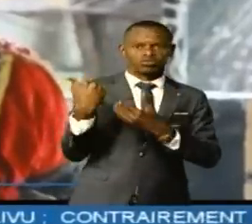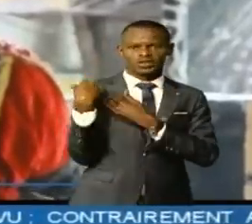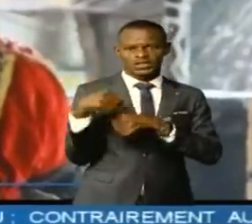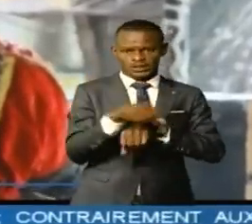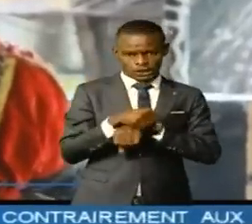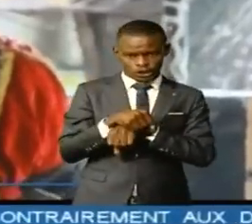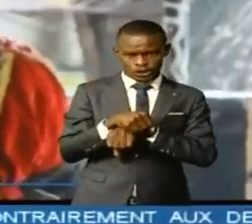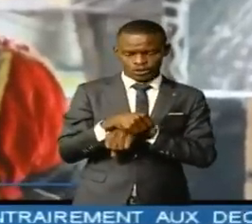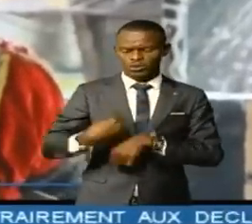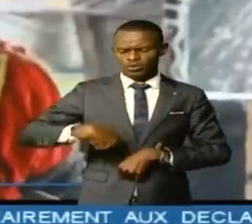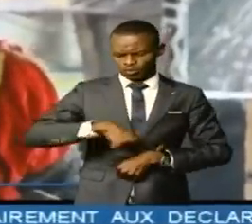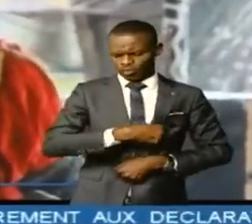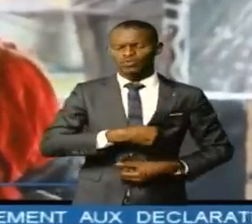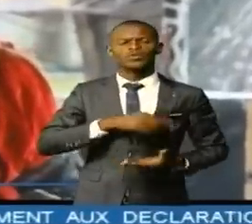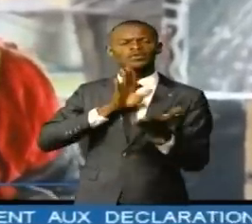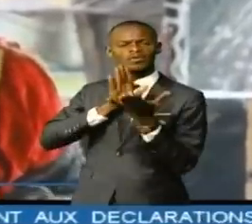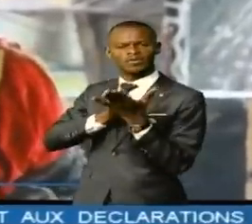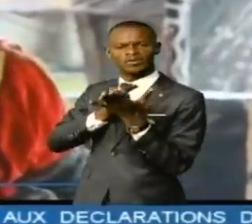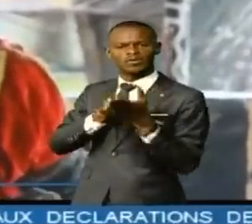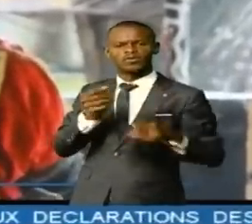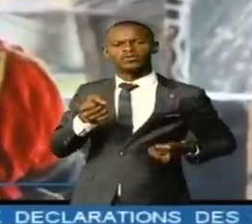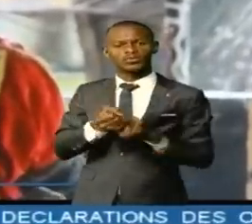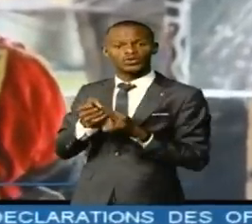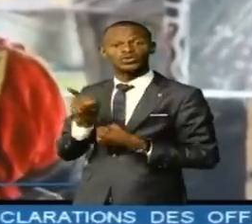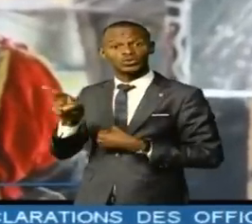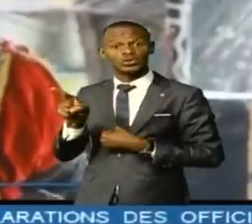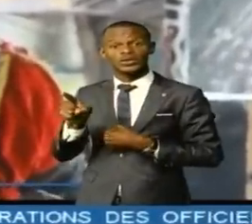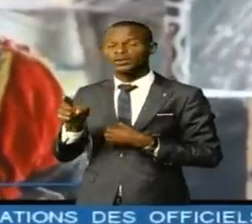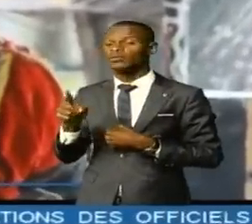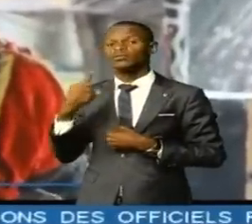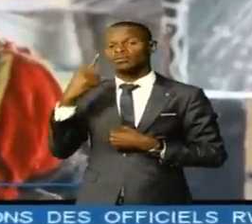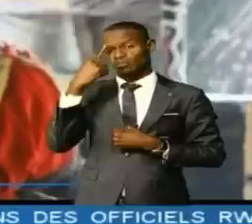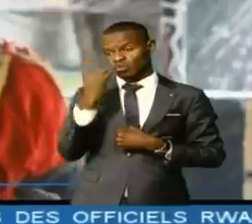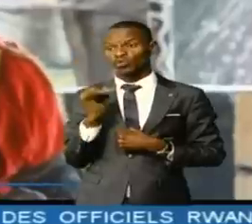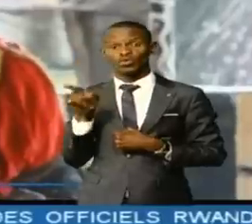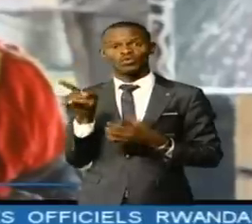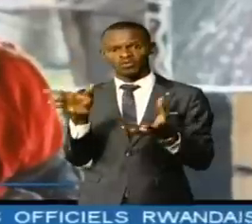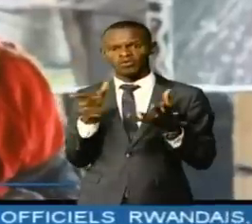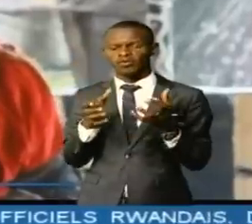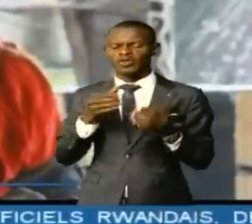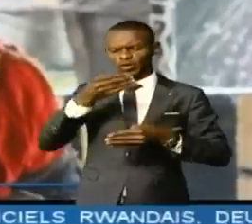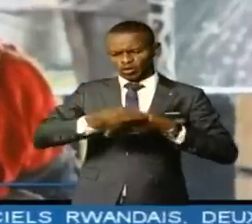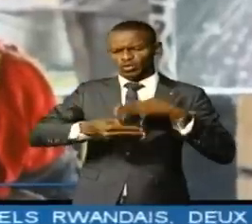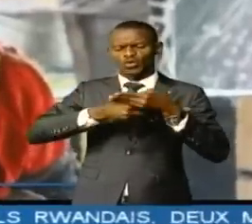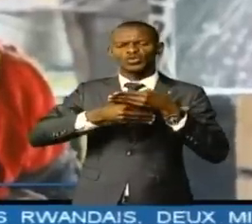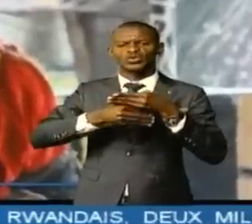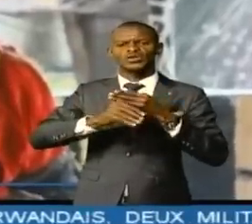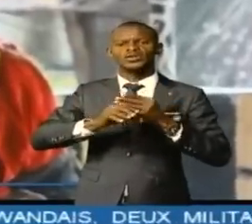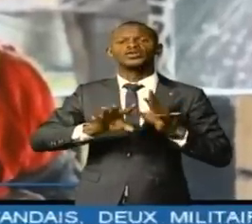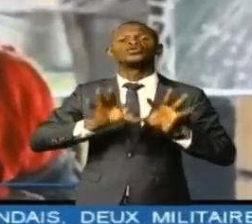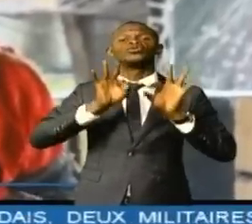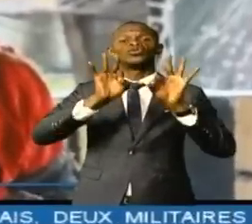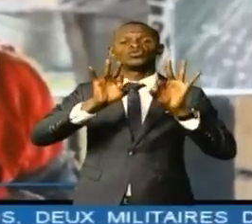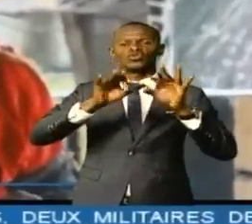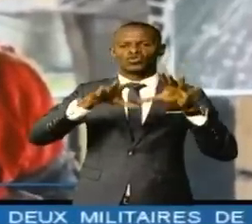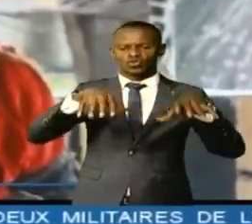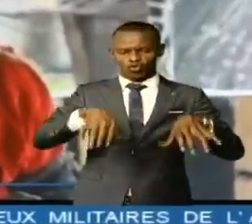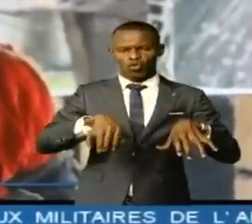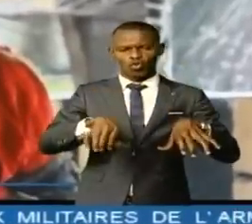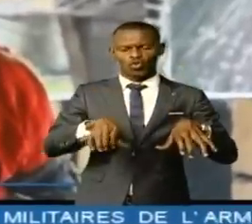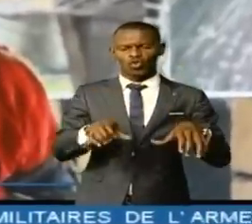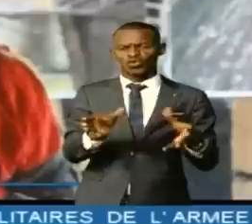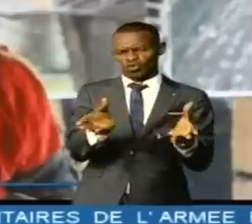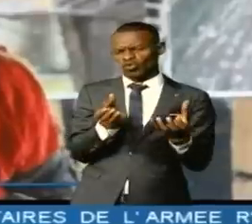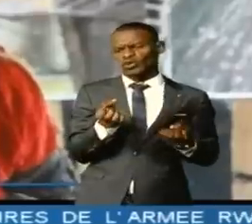indéfectible soutien, attachement et accompagnement à la reconstruction de la RDC, de son Excellence Monsieur le Président de la République, chef de